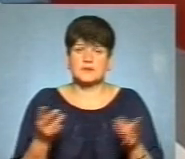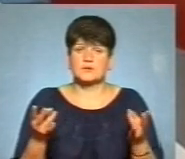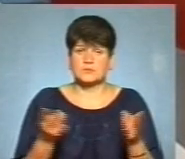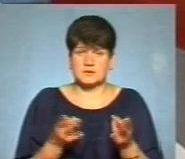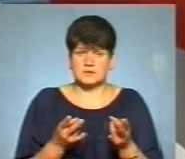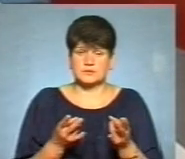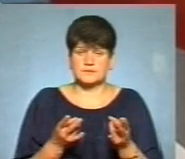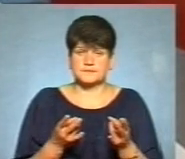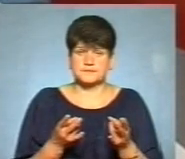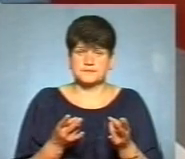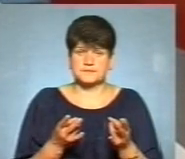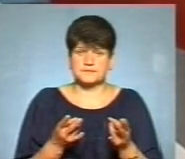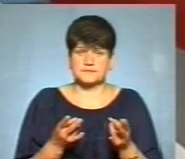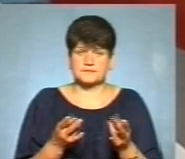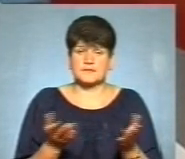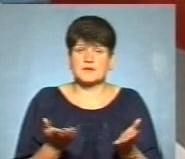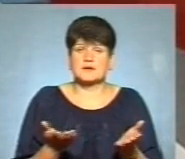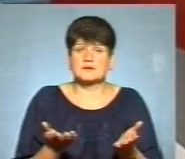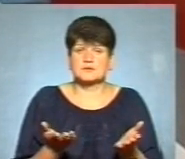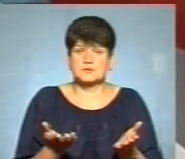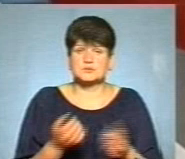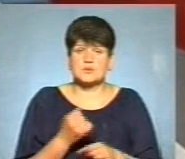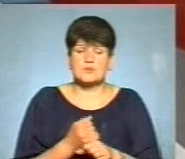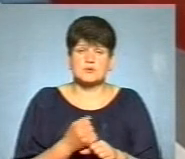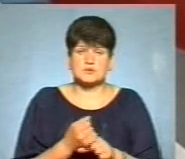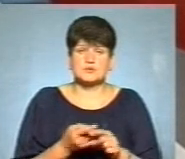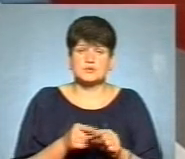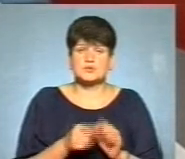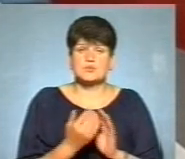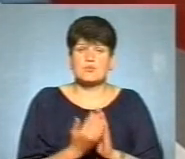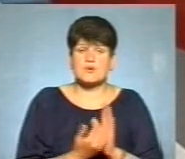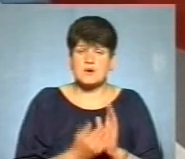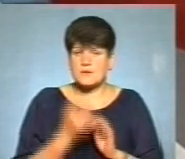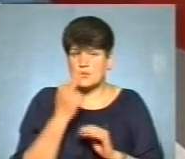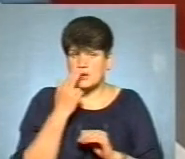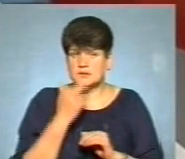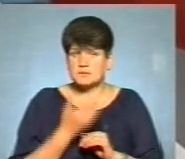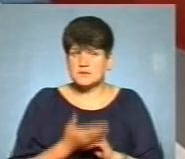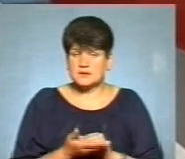необхідно якимось чином опрацьовувати цю програму адаптації